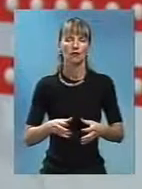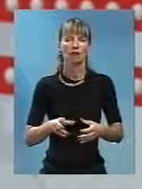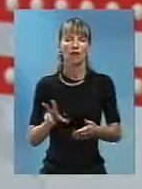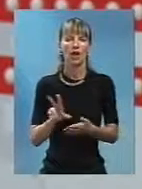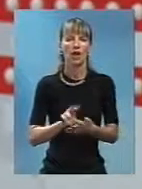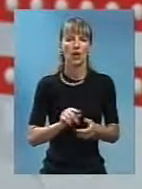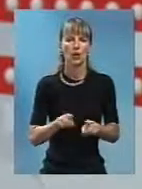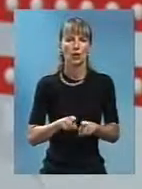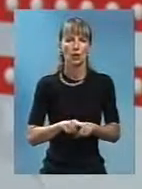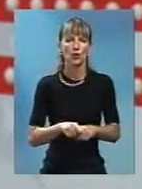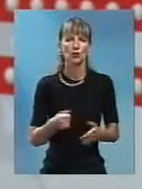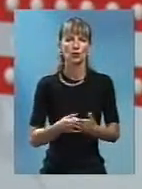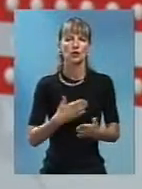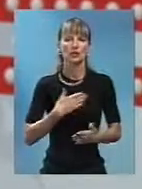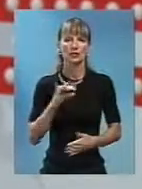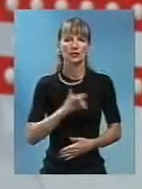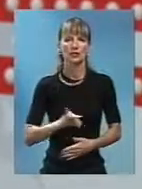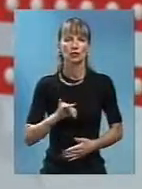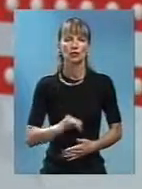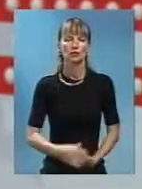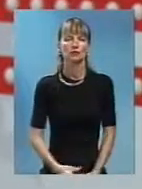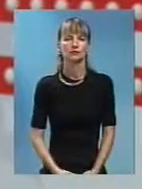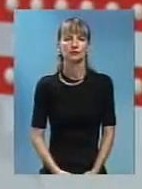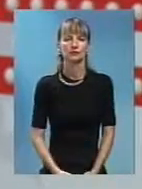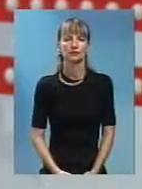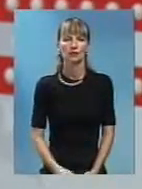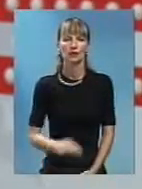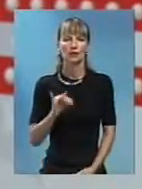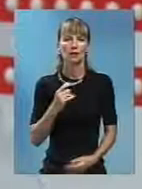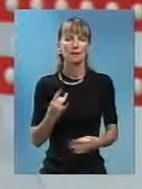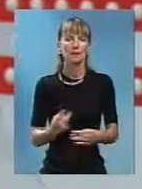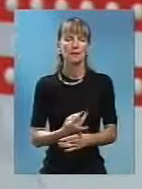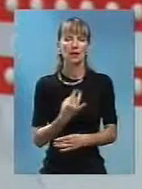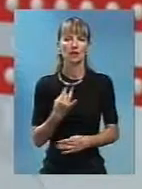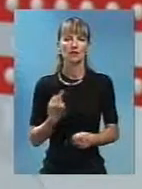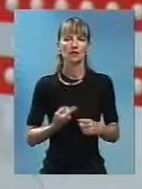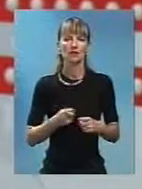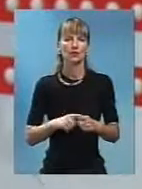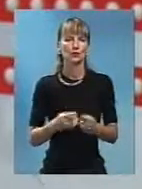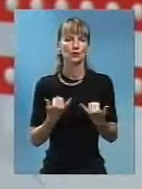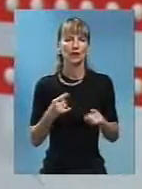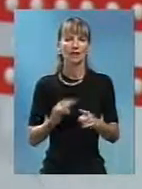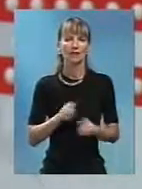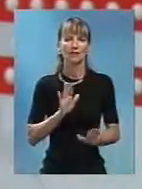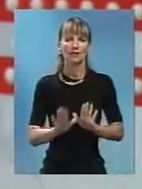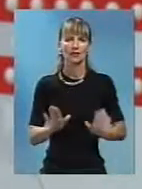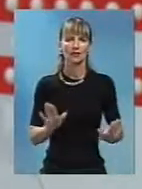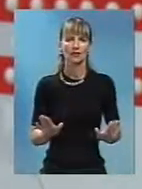аналогії до нашої історії. І вперше в цьому унікальність цієї виставки